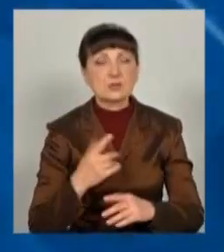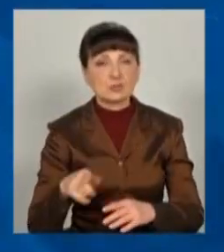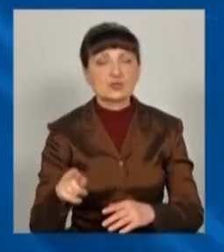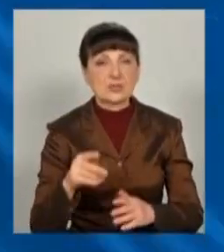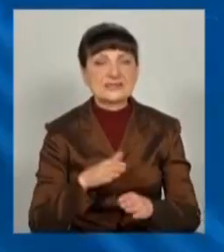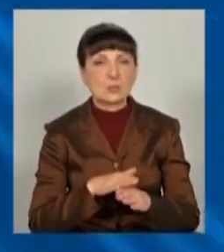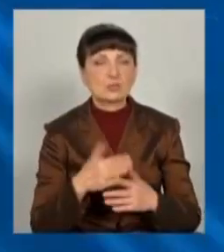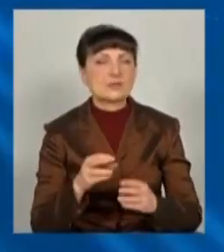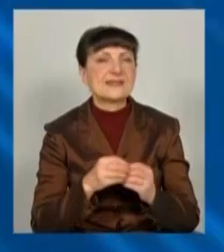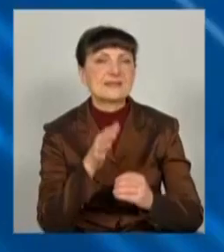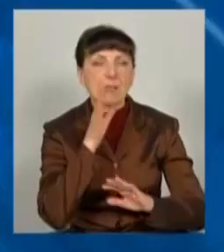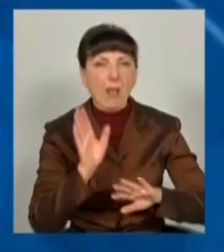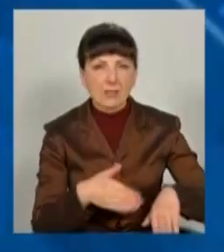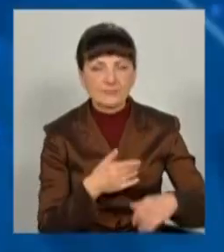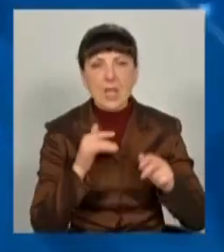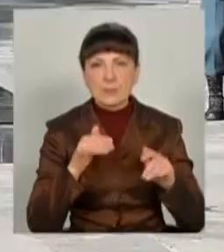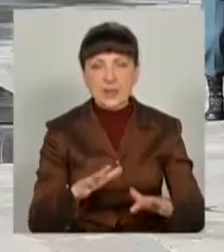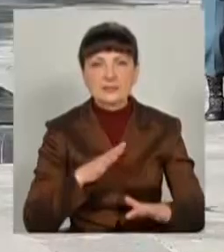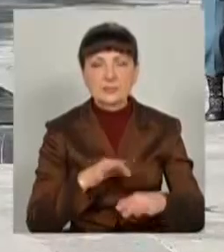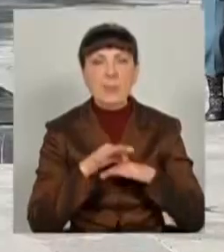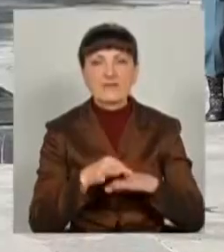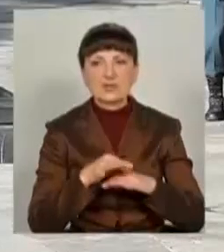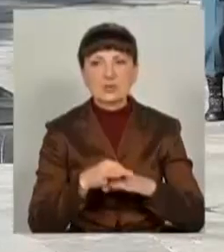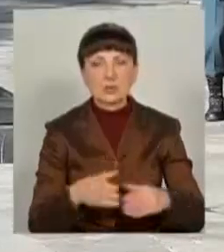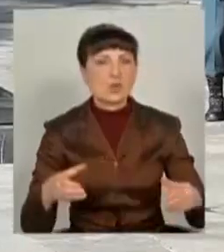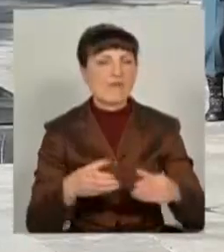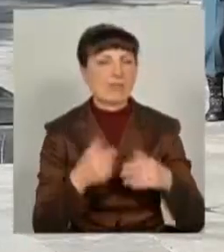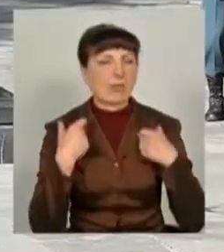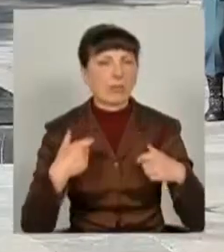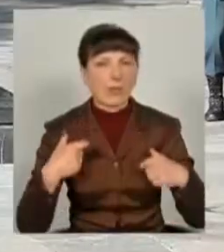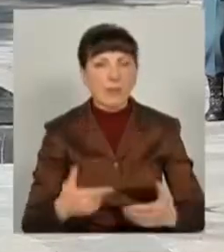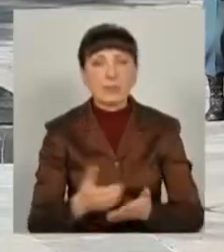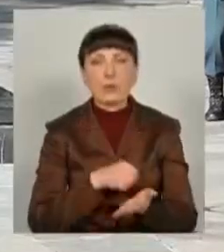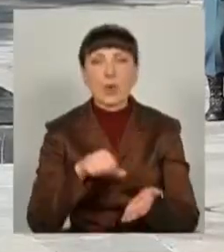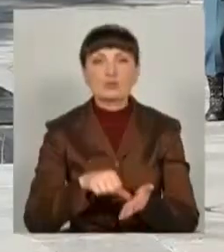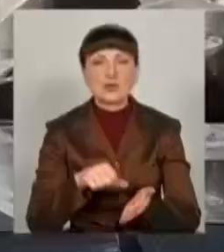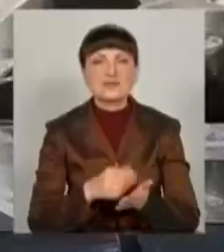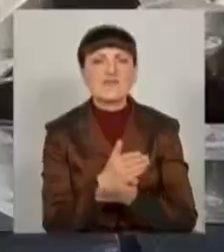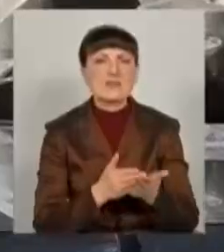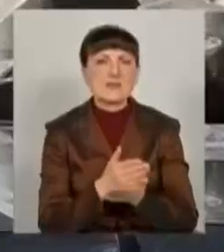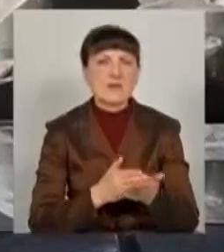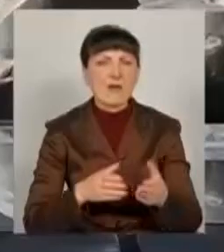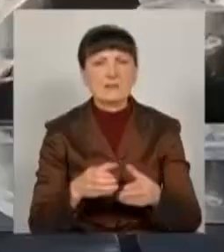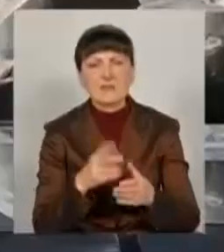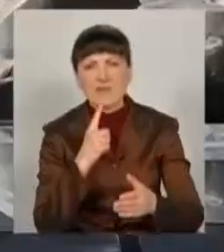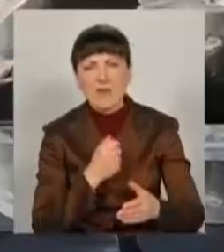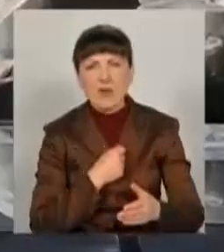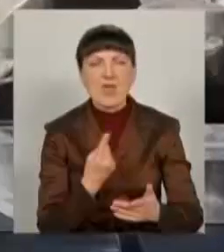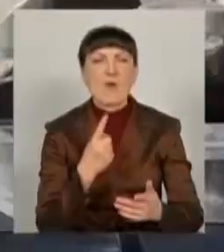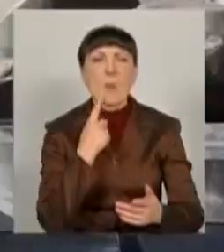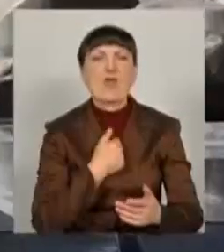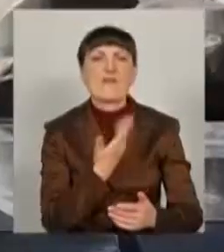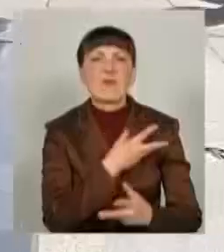Кахармана исполнилось 10 лет. Мероприятие было проведено Советом генералов. В нем приняли участие ветераны силовых структур, боевые